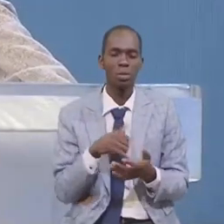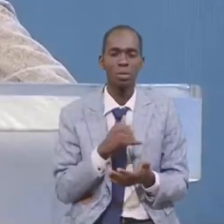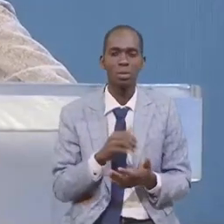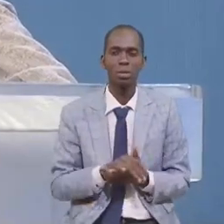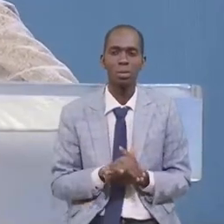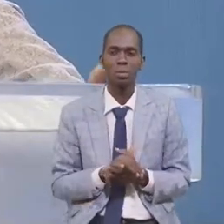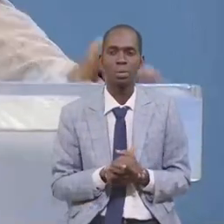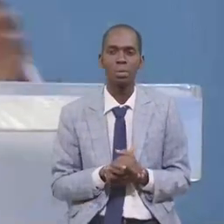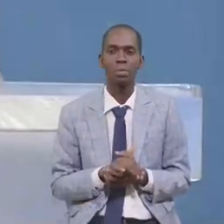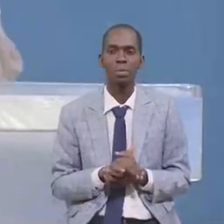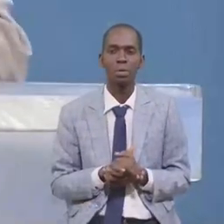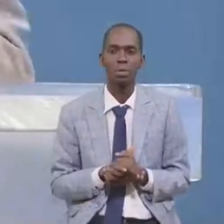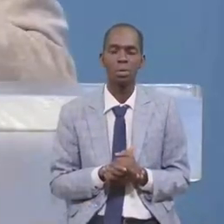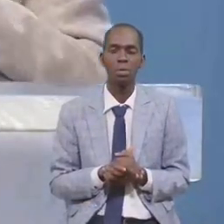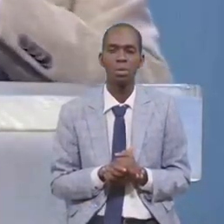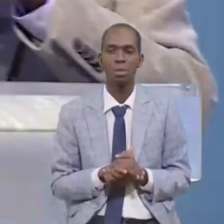cœur.